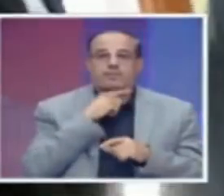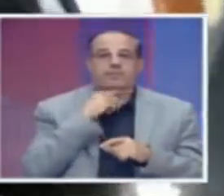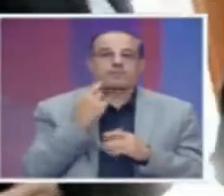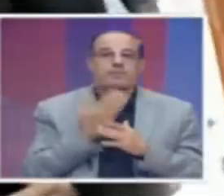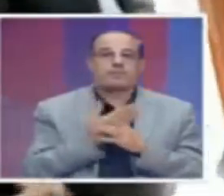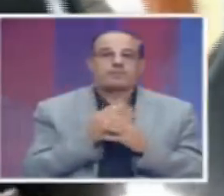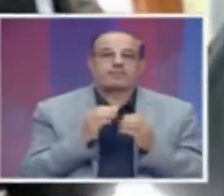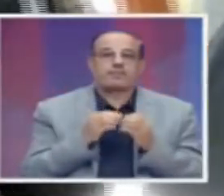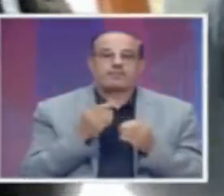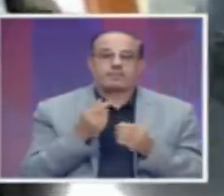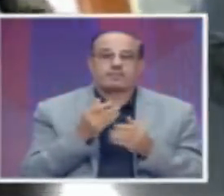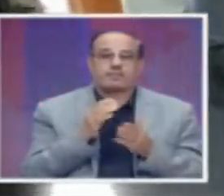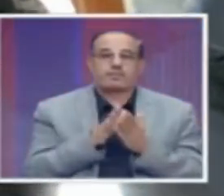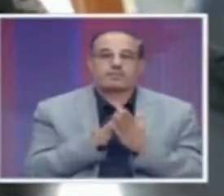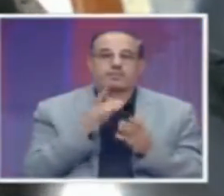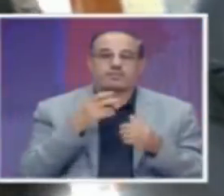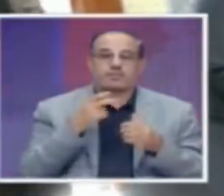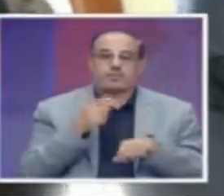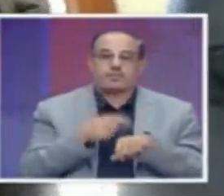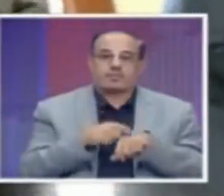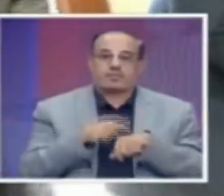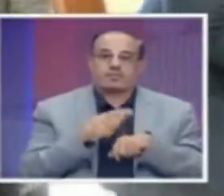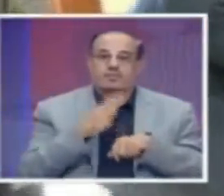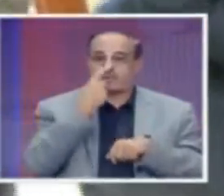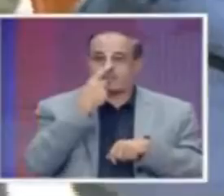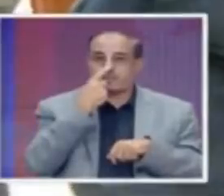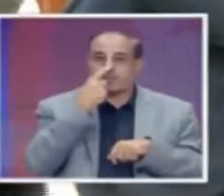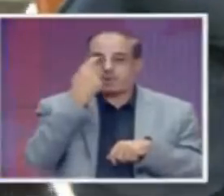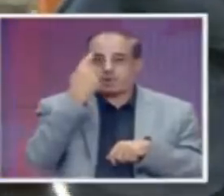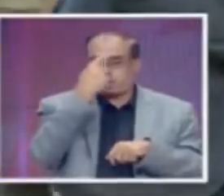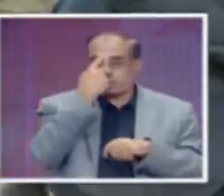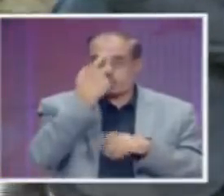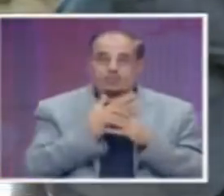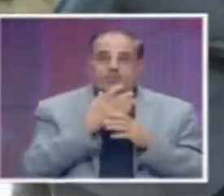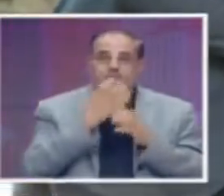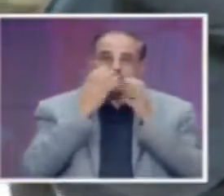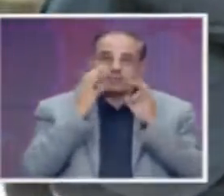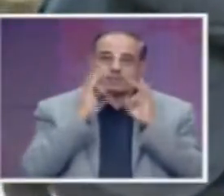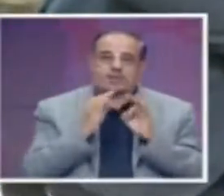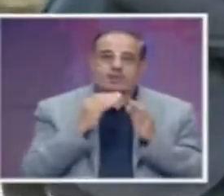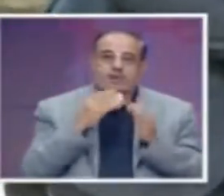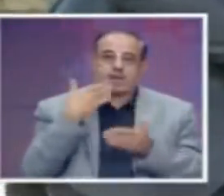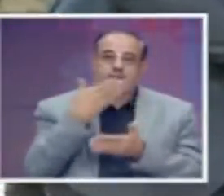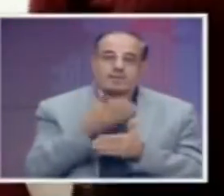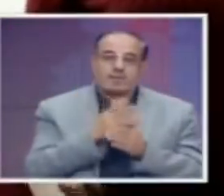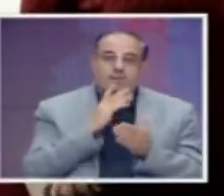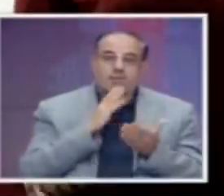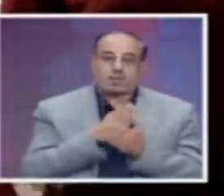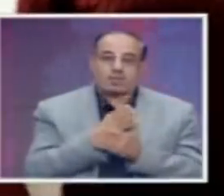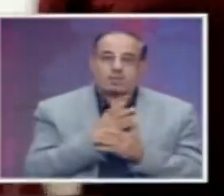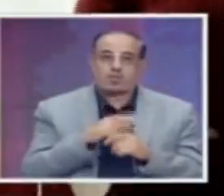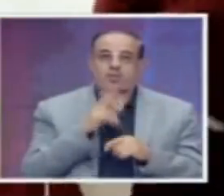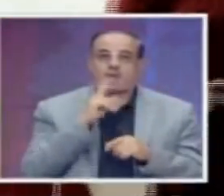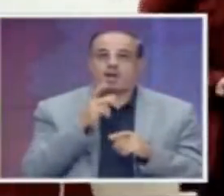فيما يتعلق بتوفير كواشف طبية لقياس حرارة الطلاب والالتزام بارتداء الكمامات قبل الدخول والتأكيد على